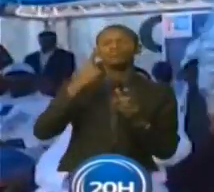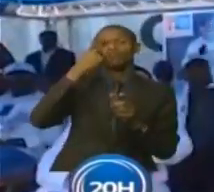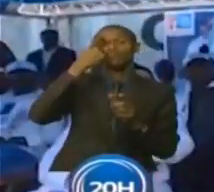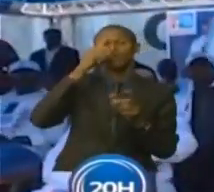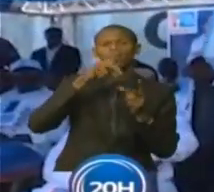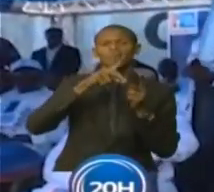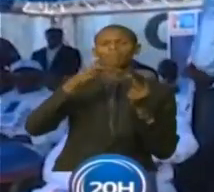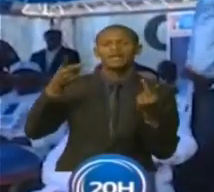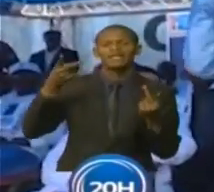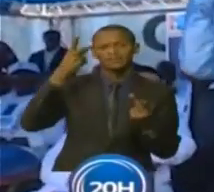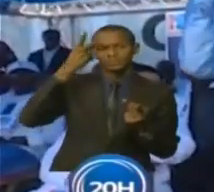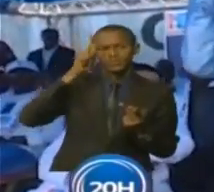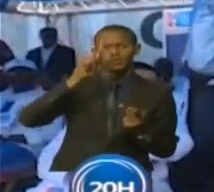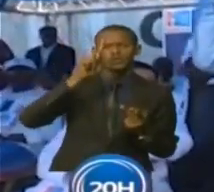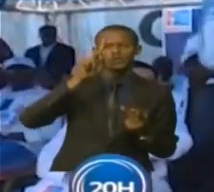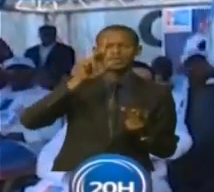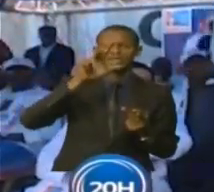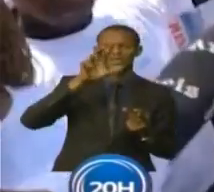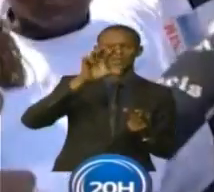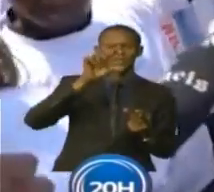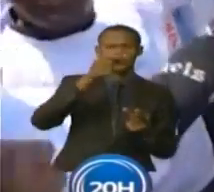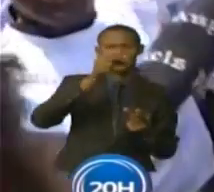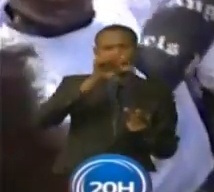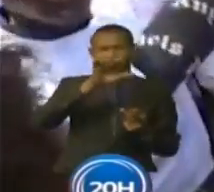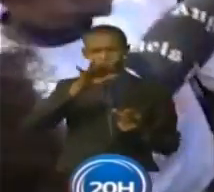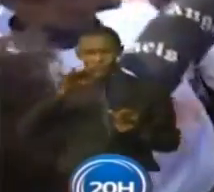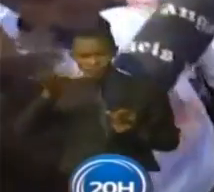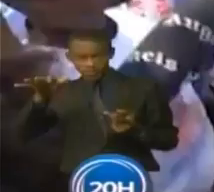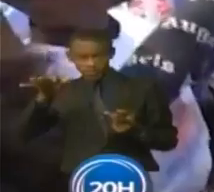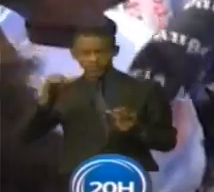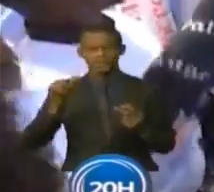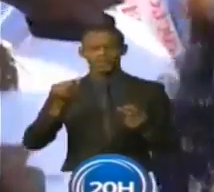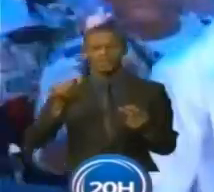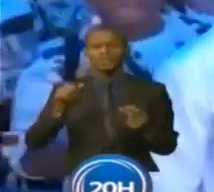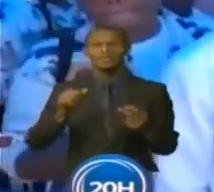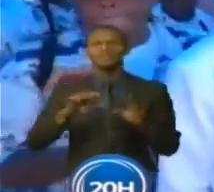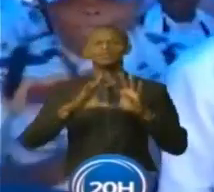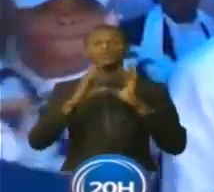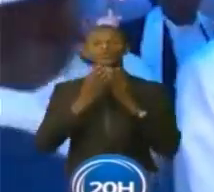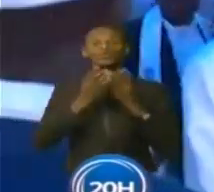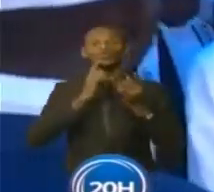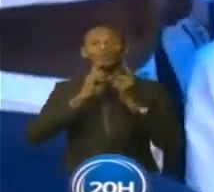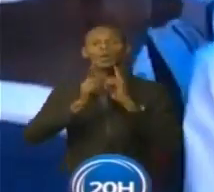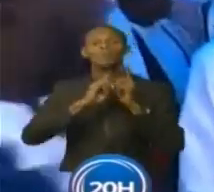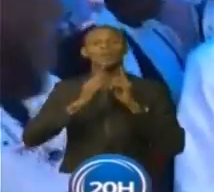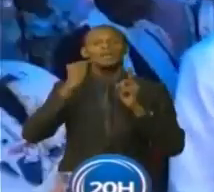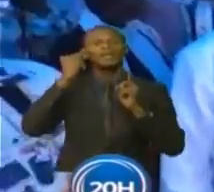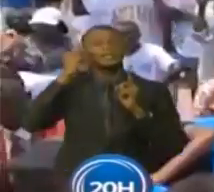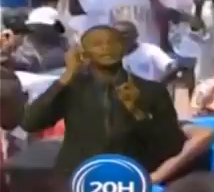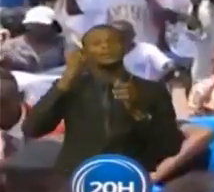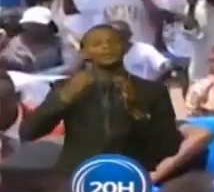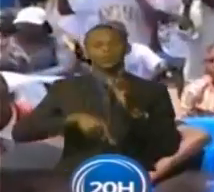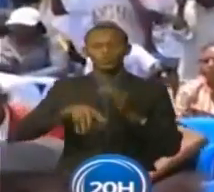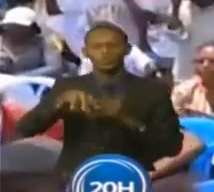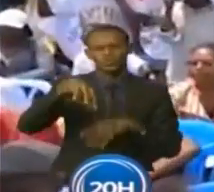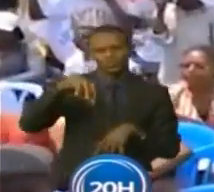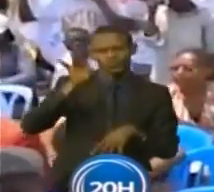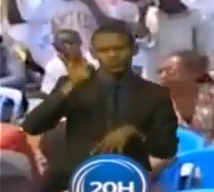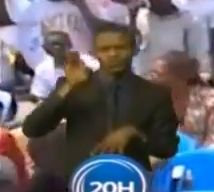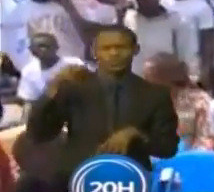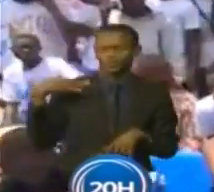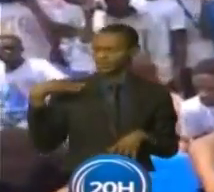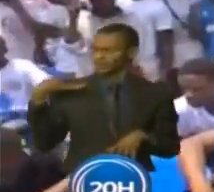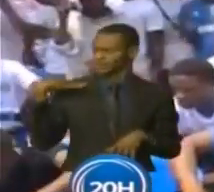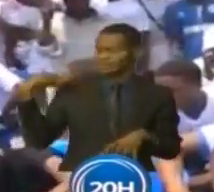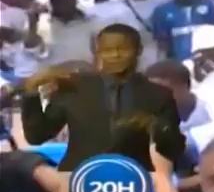Bosoku. Une matinée mouvementée qui a débouché par l'investiture de Félix-Antoine Tshisekedi Tshilombo comme candidat à la magistrature